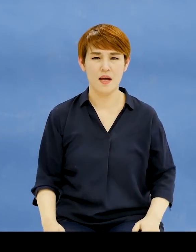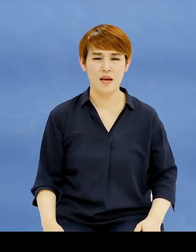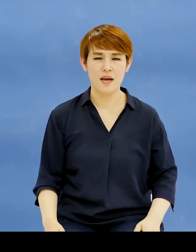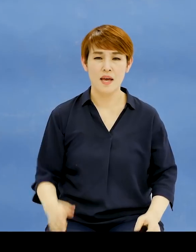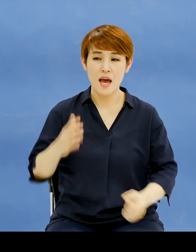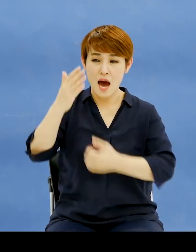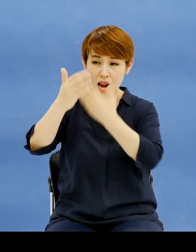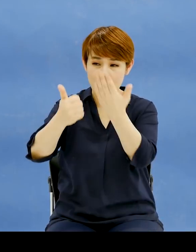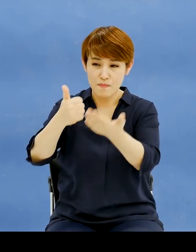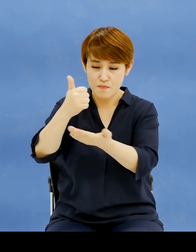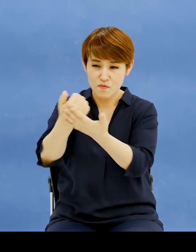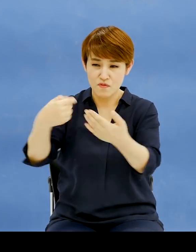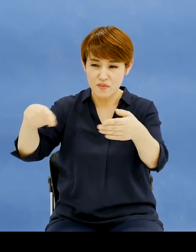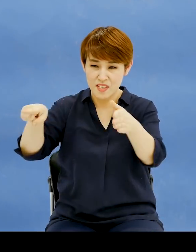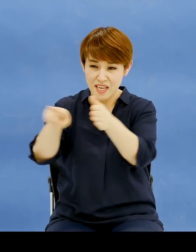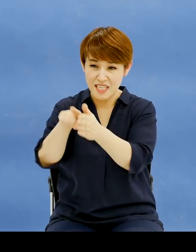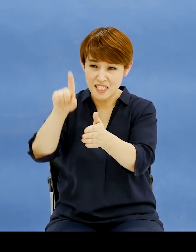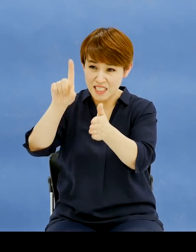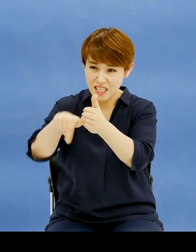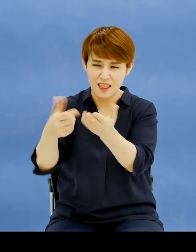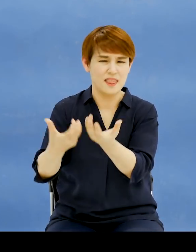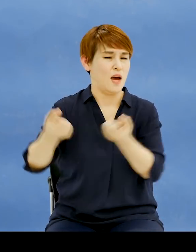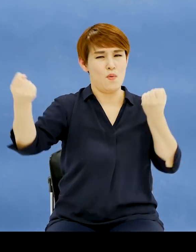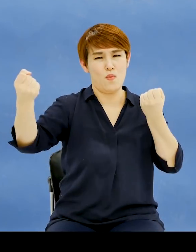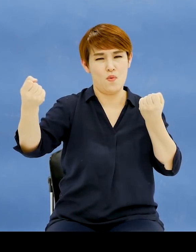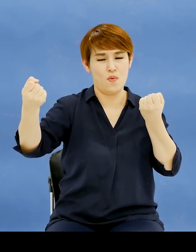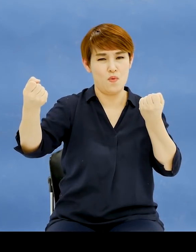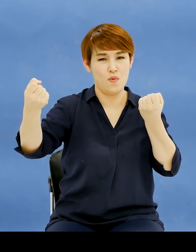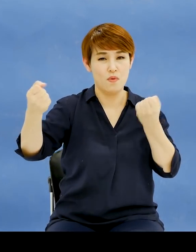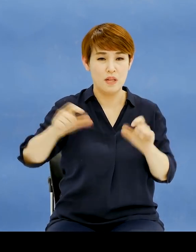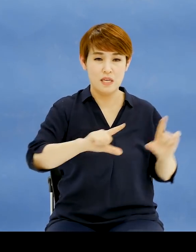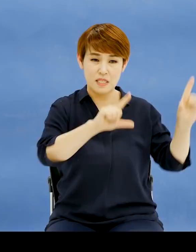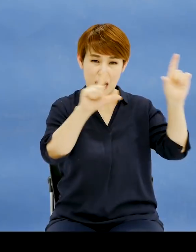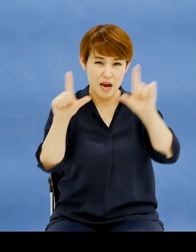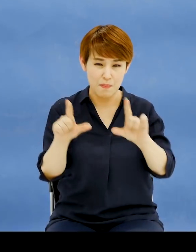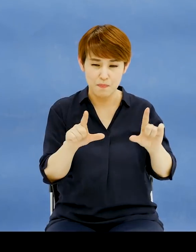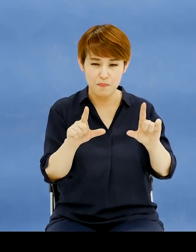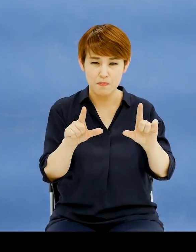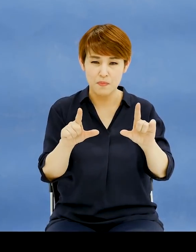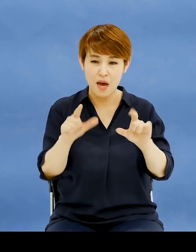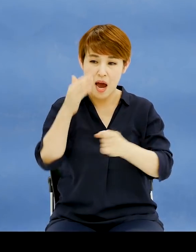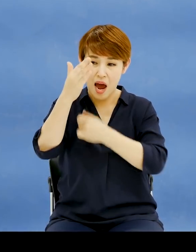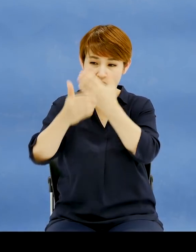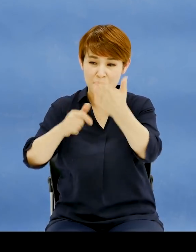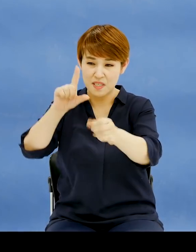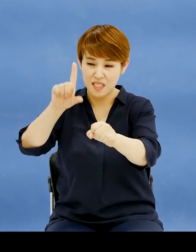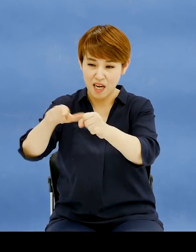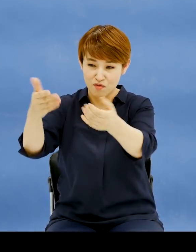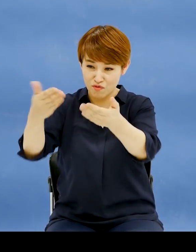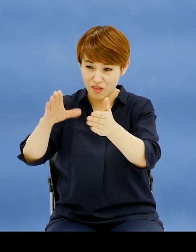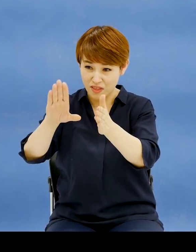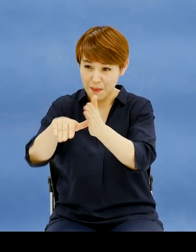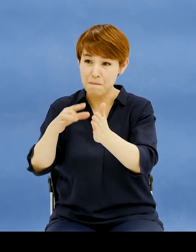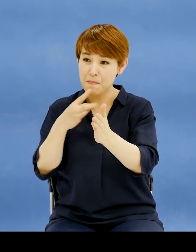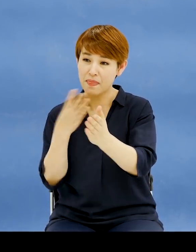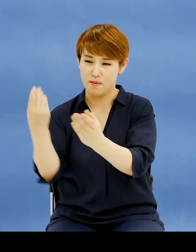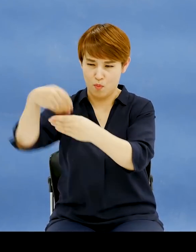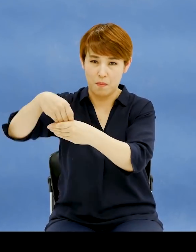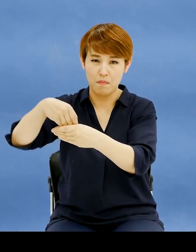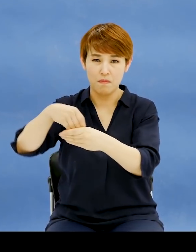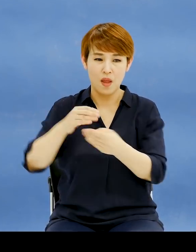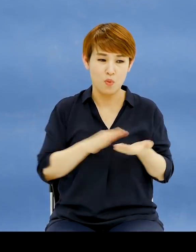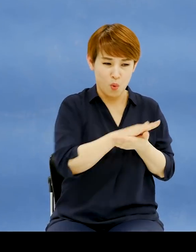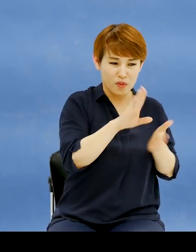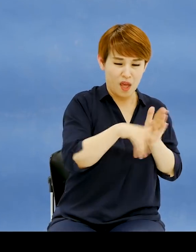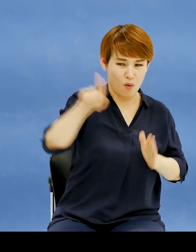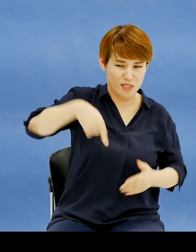있었던 거예요. 그래서 하나님은 따로가 시간이 돼 있고 그때만 하나님은 내 삶에 뭔가 개입이 되셔야 되고 이렇게 내가